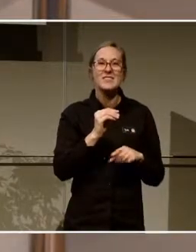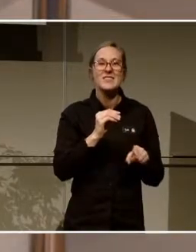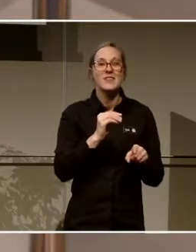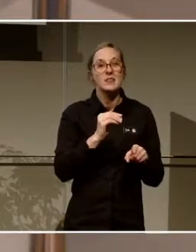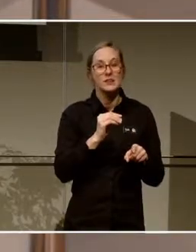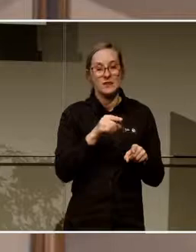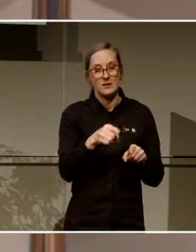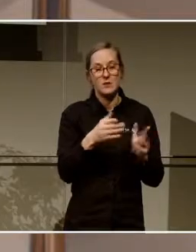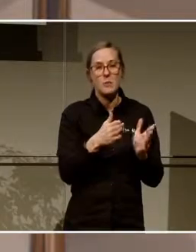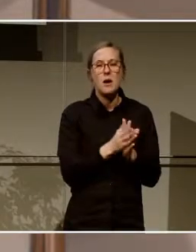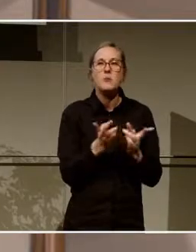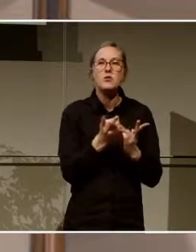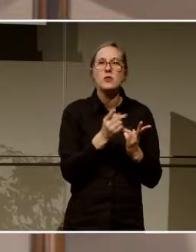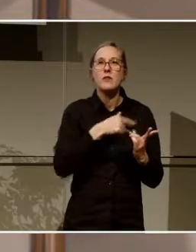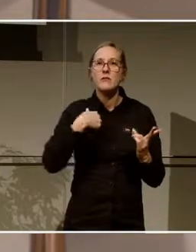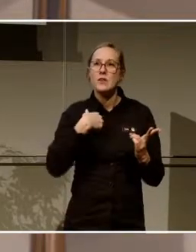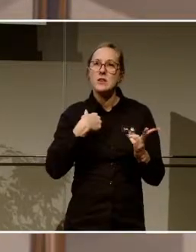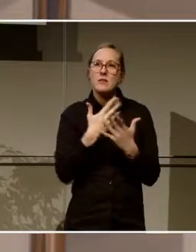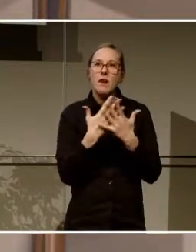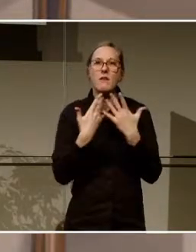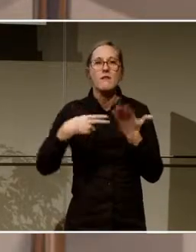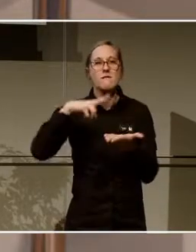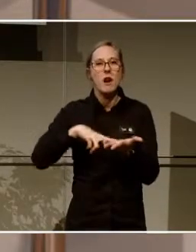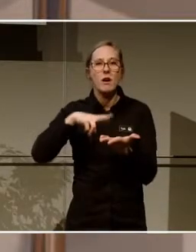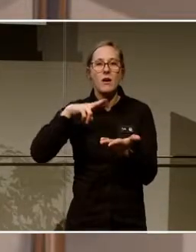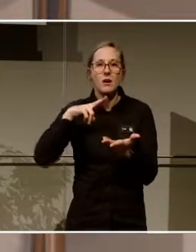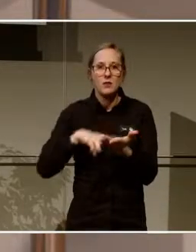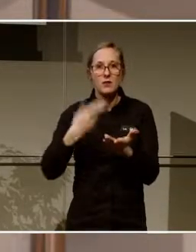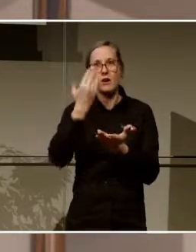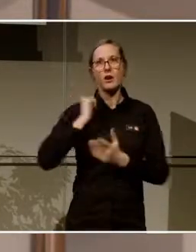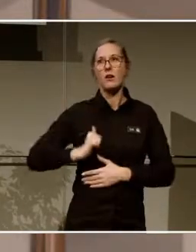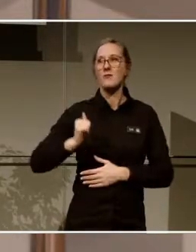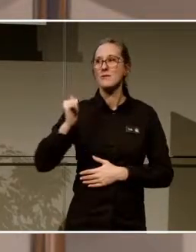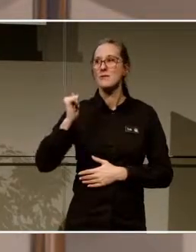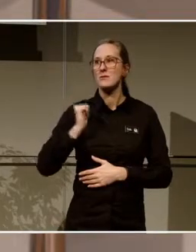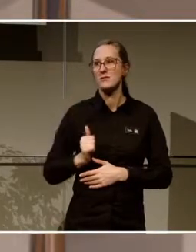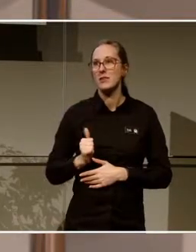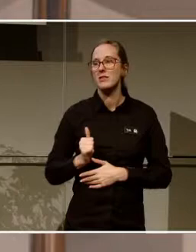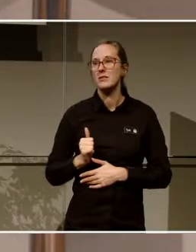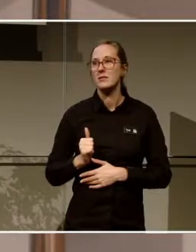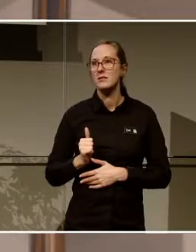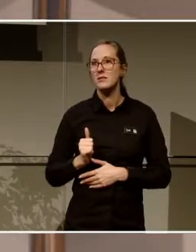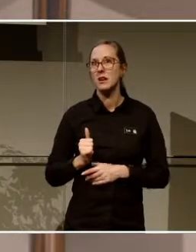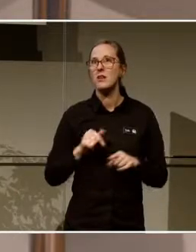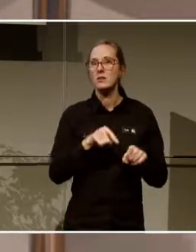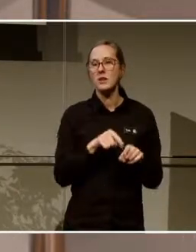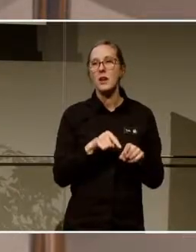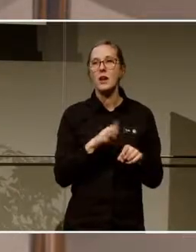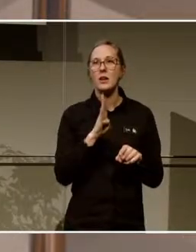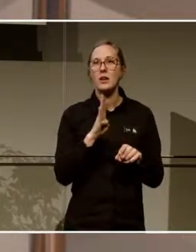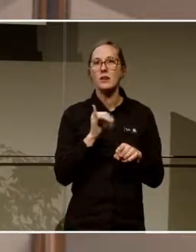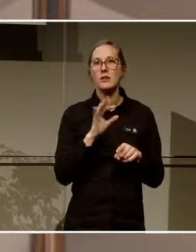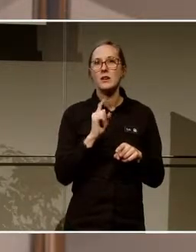mer konkreta fakta som vi kan dela med oss av. Och här ser jag också en roll för just DigiDel-nätverket, en